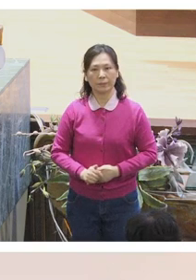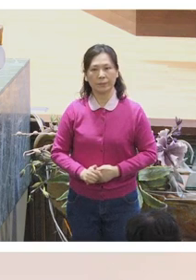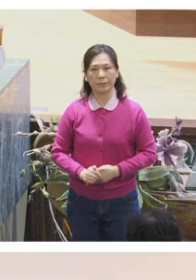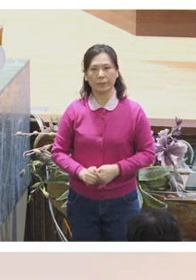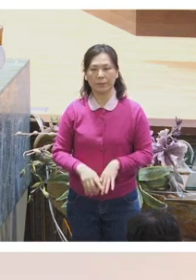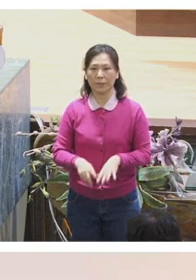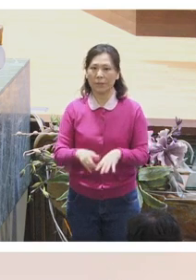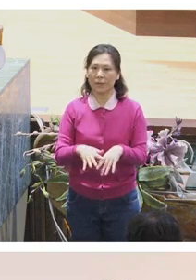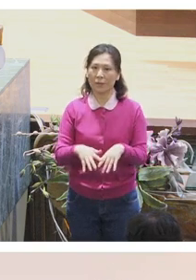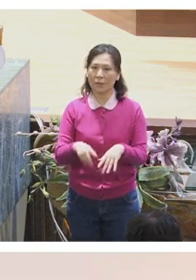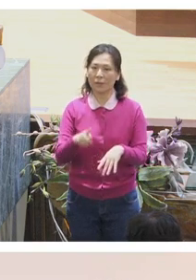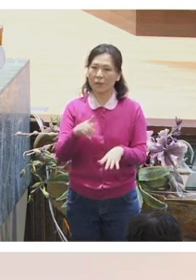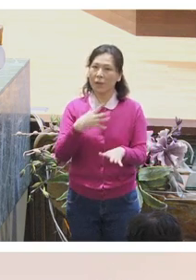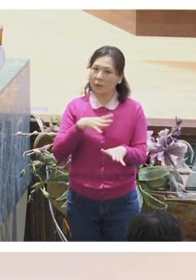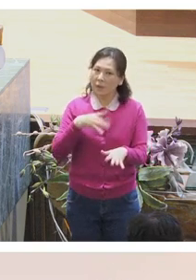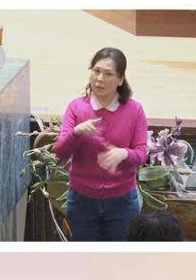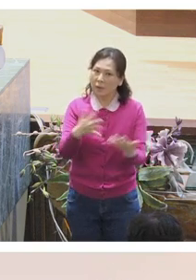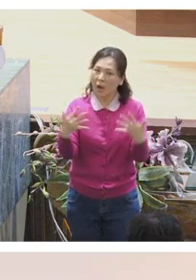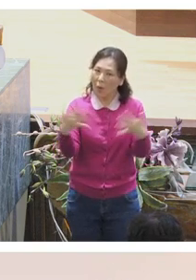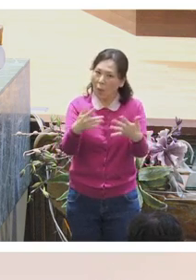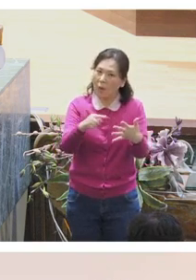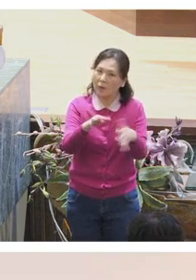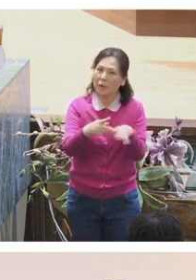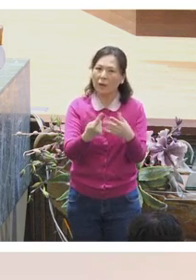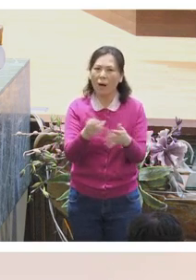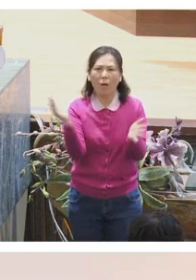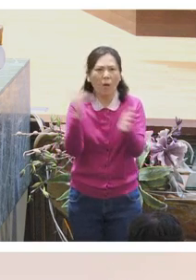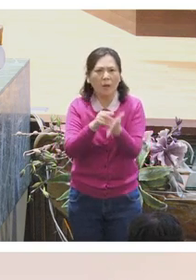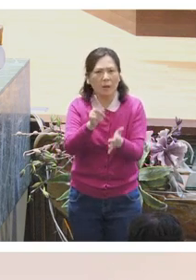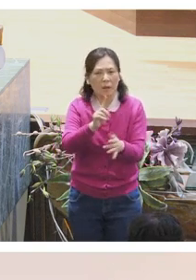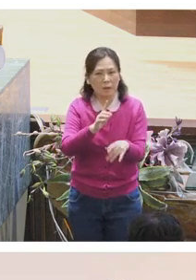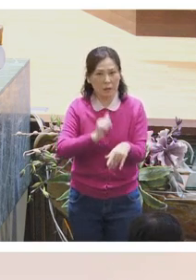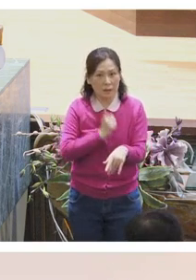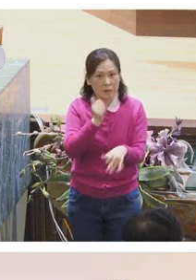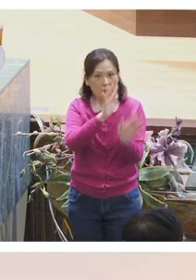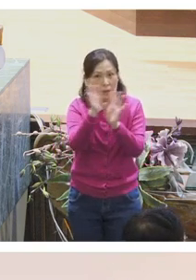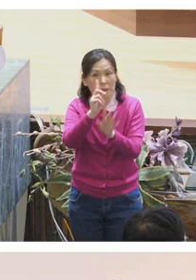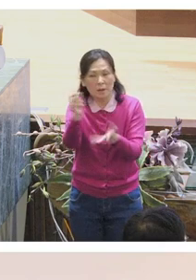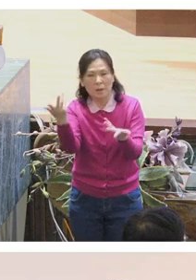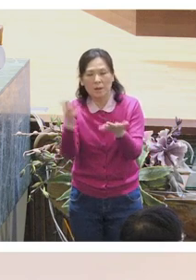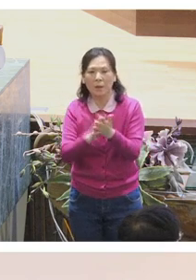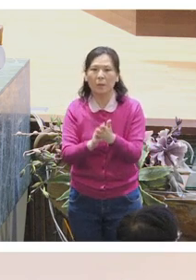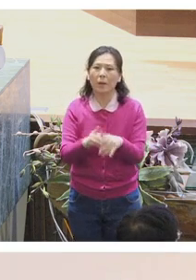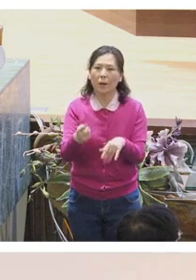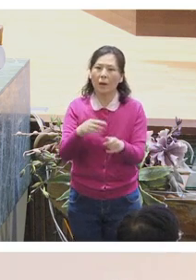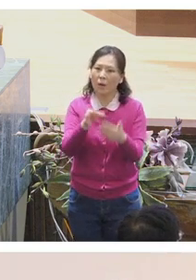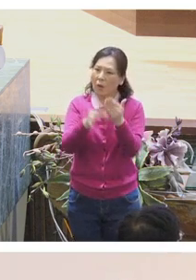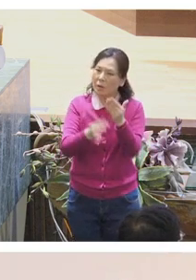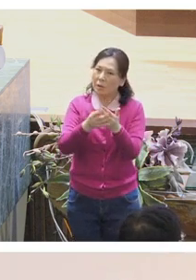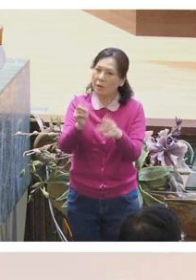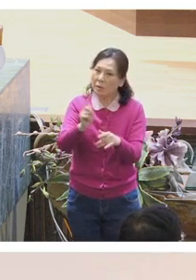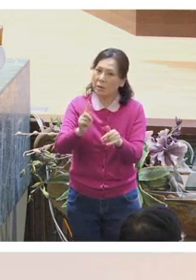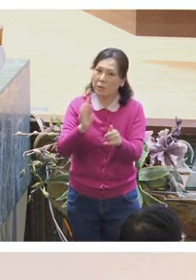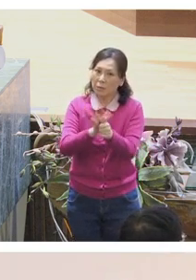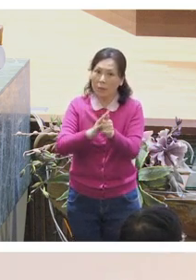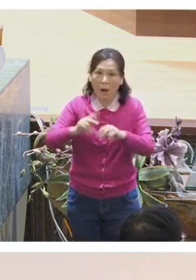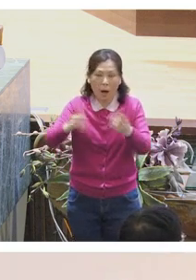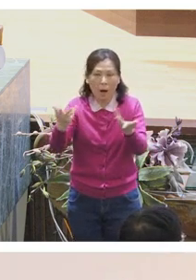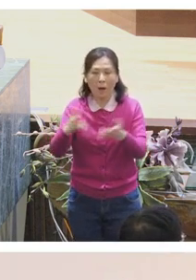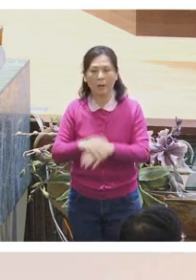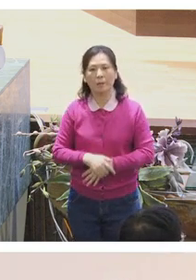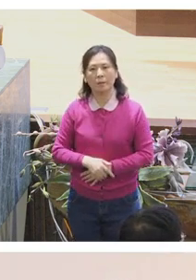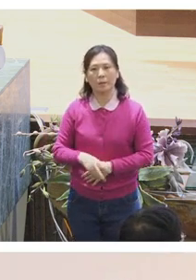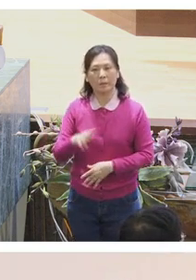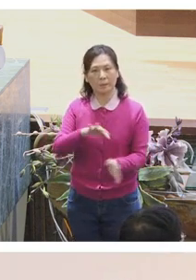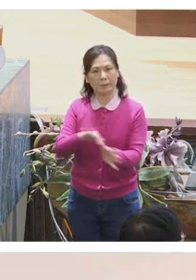问题的根源跟怎么样用制度的设计方式去解决这些问题。好，那另外也有一些就是这种政府的组织形式，就